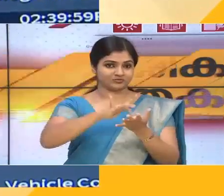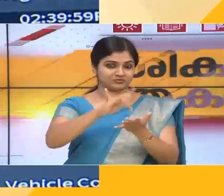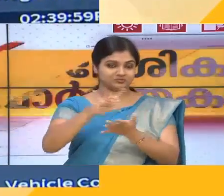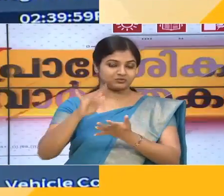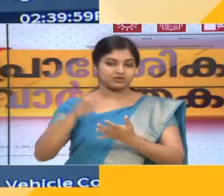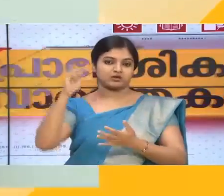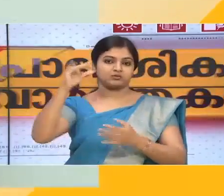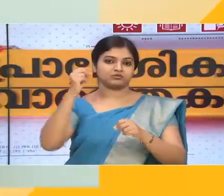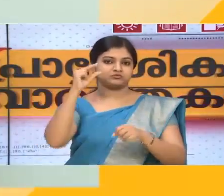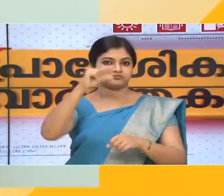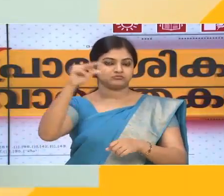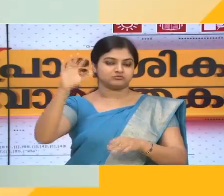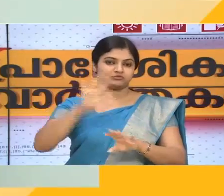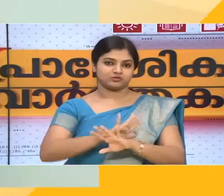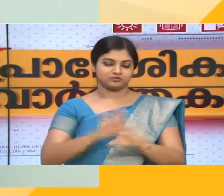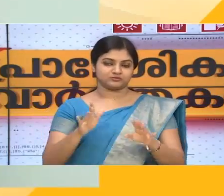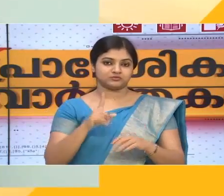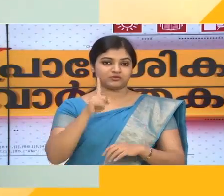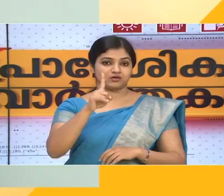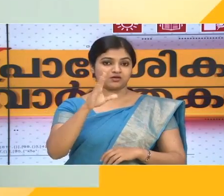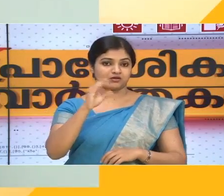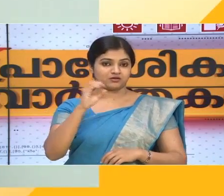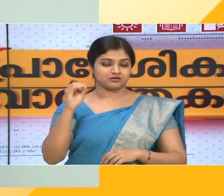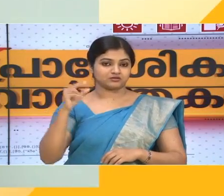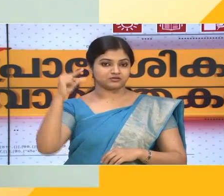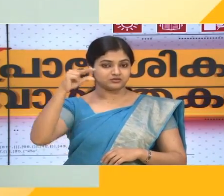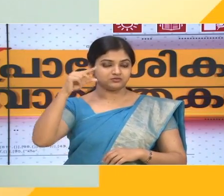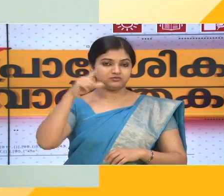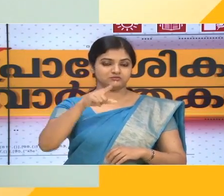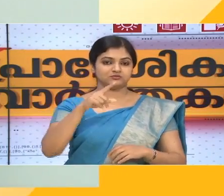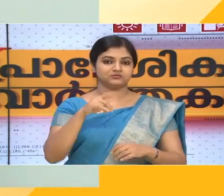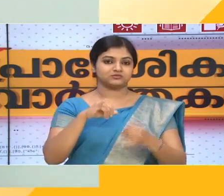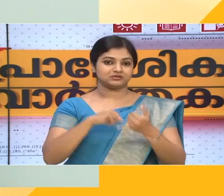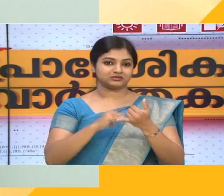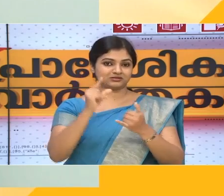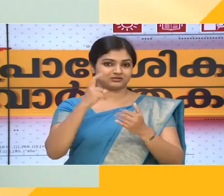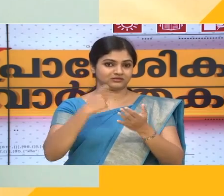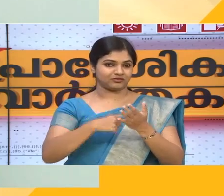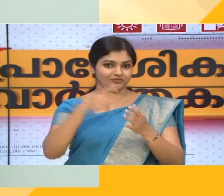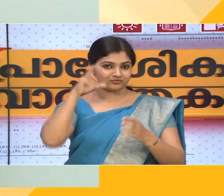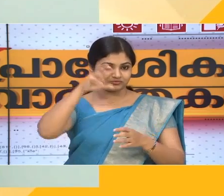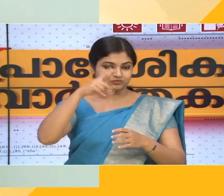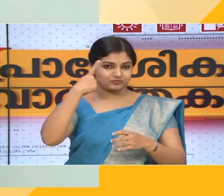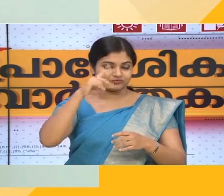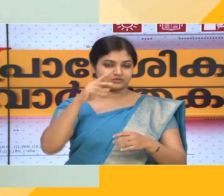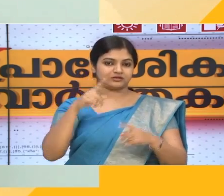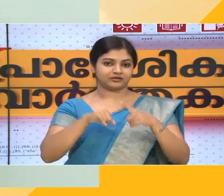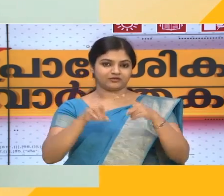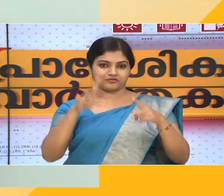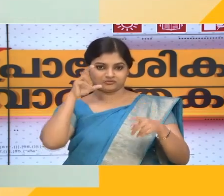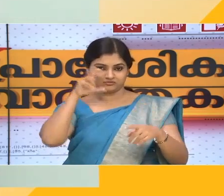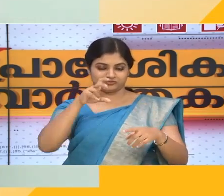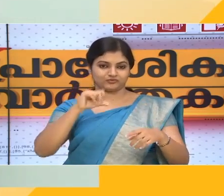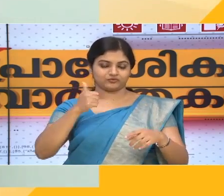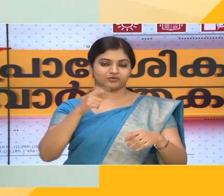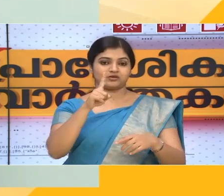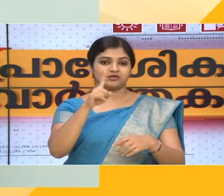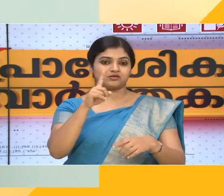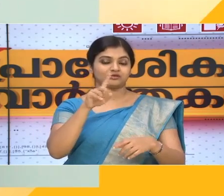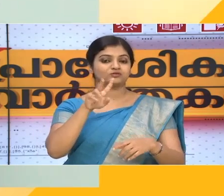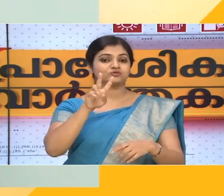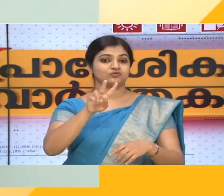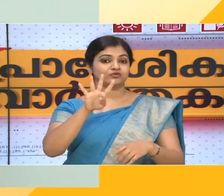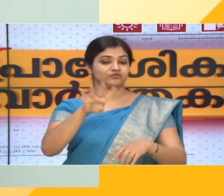സ്ഥാപിച്ചു കഴിഞ്ഞു. 100 ക്യാമറയെങ്കിലും സർവൈലൻസ് ടിവിയിൽ കിട്ടത്തക്ക രീതിയിൽ ഇവിടെ 24 മണിക്കൂറും നിരീക്ഷിക്കുന്ന